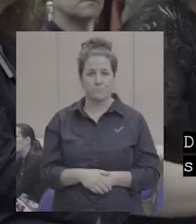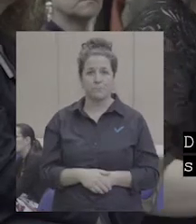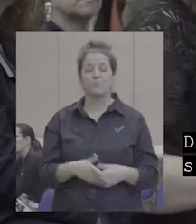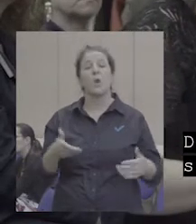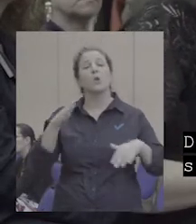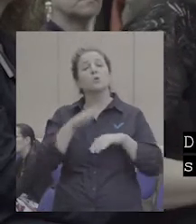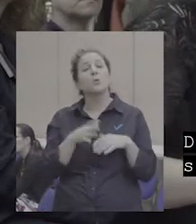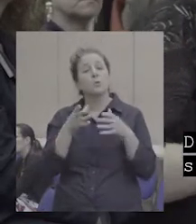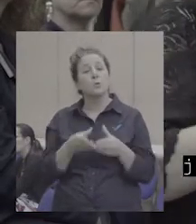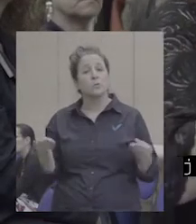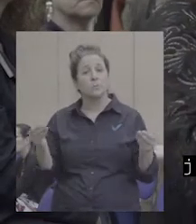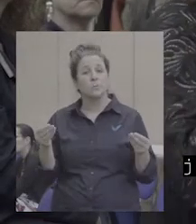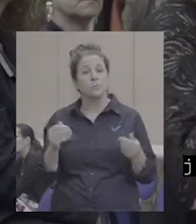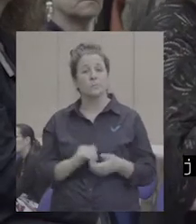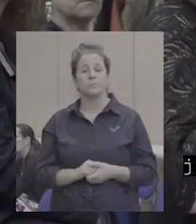au niveau des solutions,